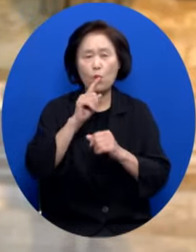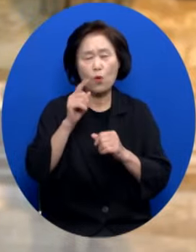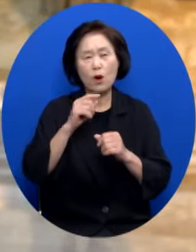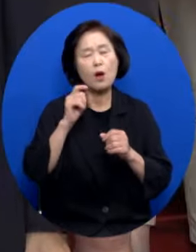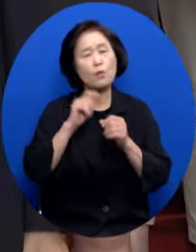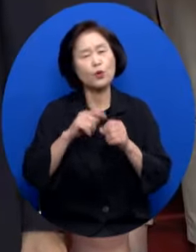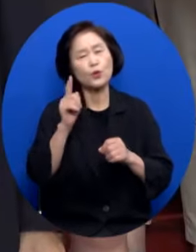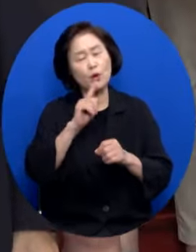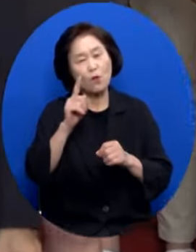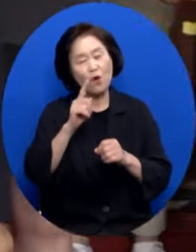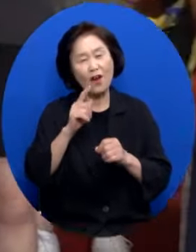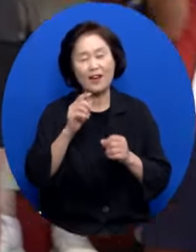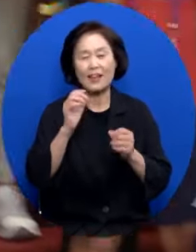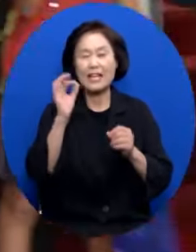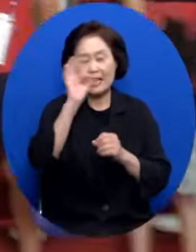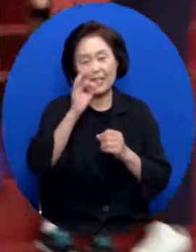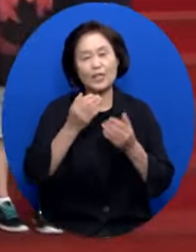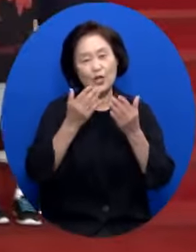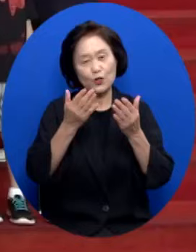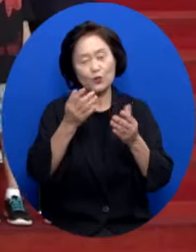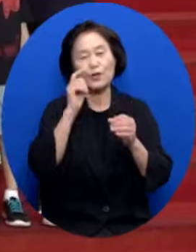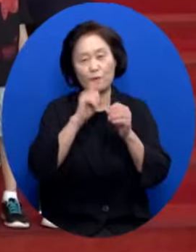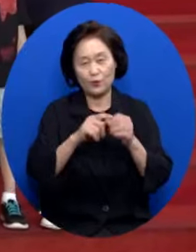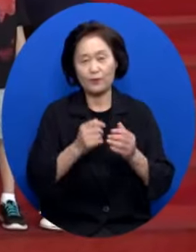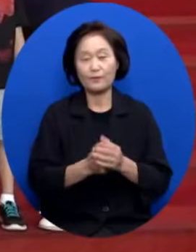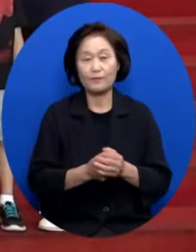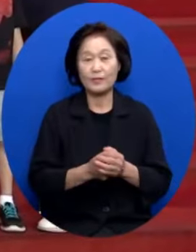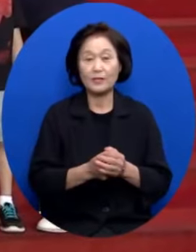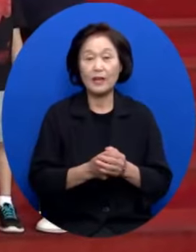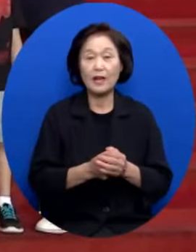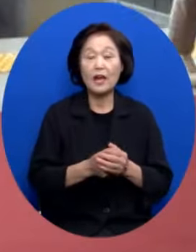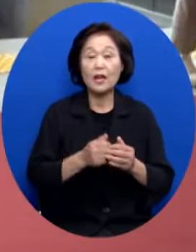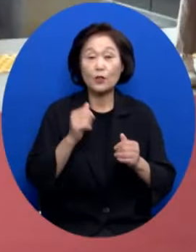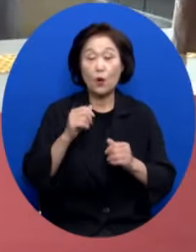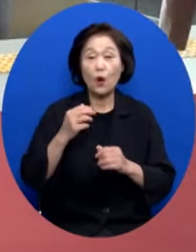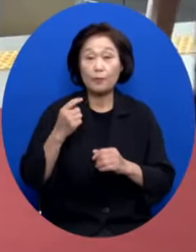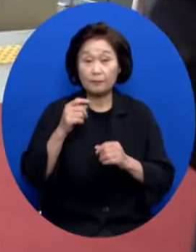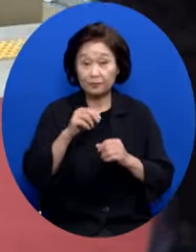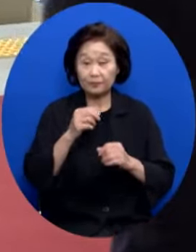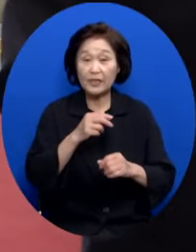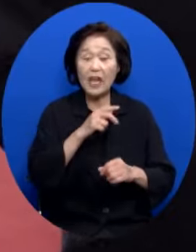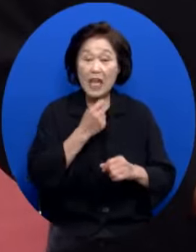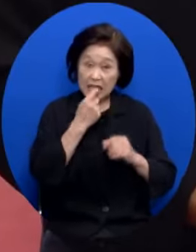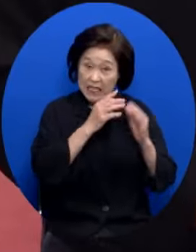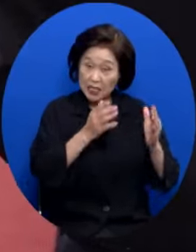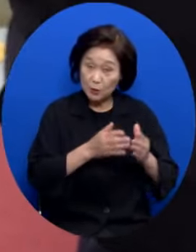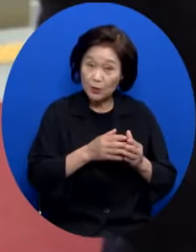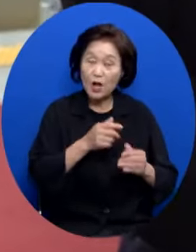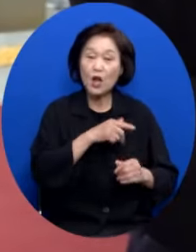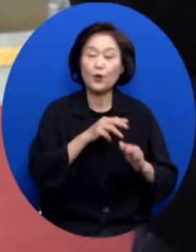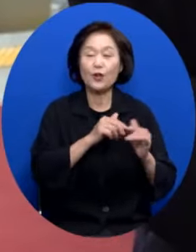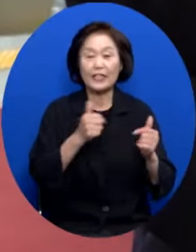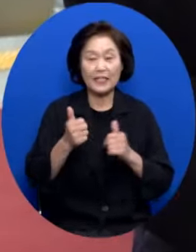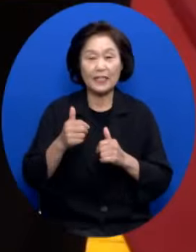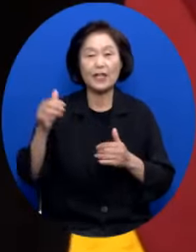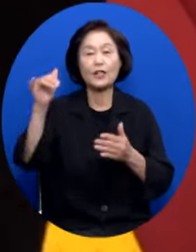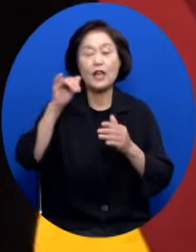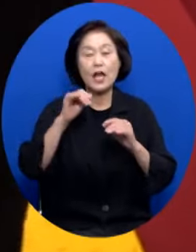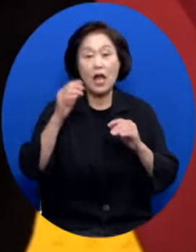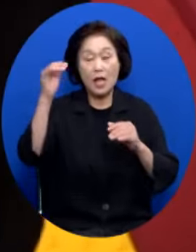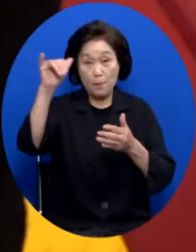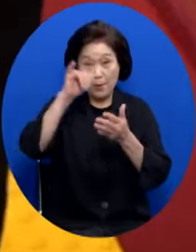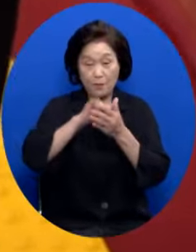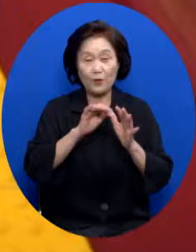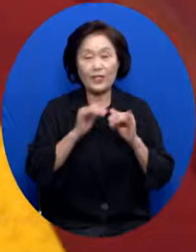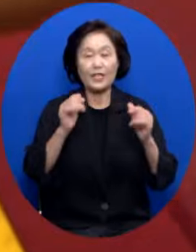위해서. 더불어민주당 서영교 의원, 맹성규 의원, 김성주 의원은 국회를 찾은 방문단을 환대했습니다.